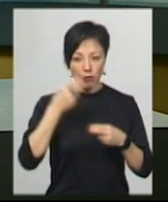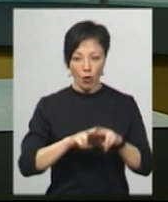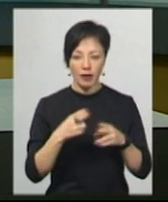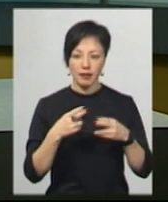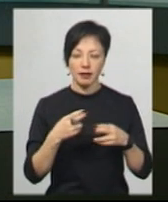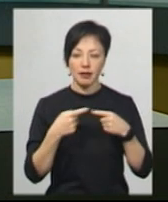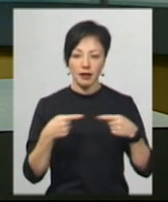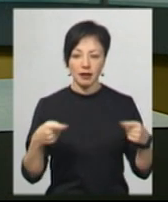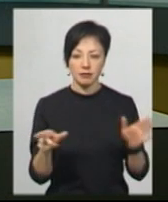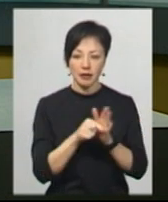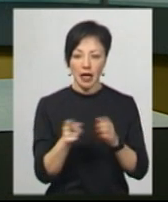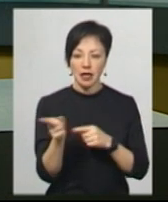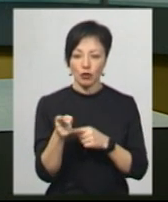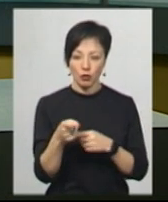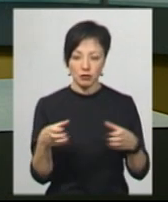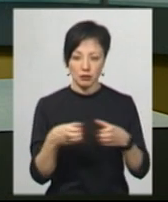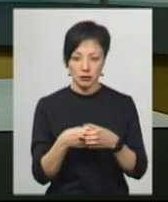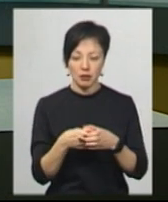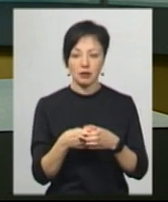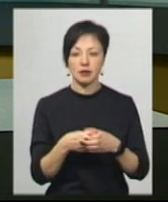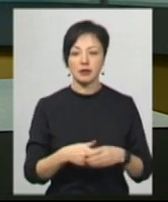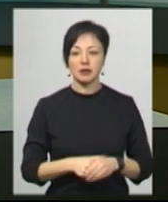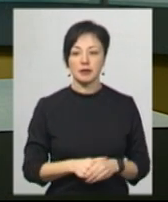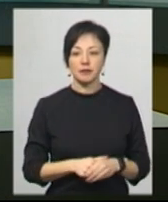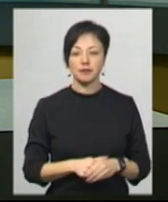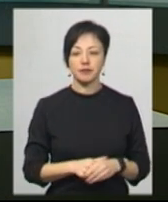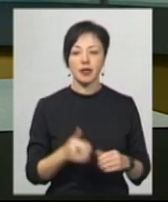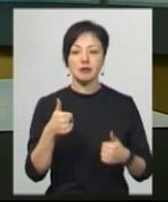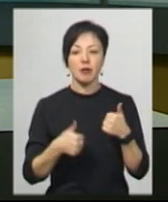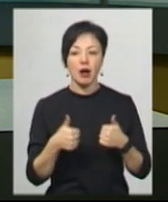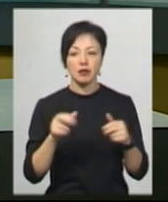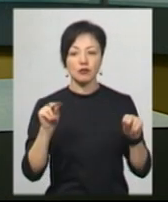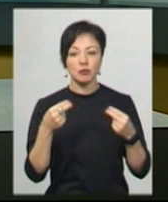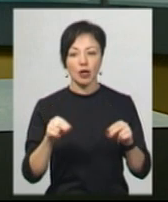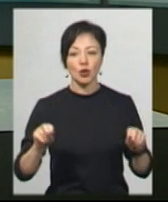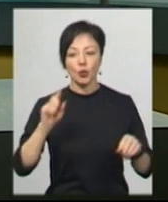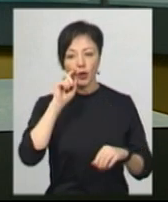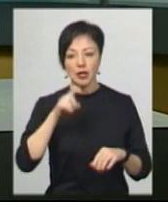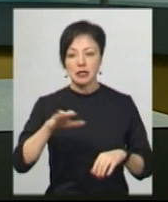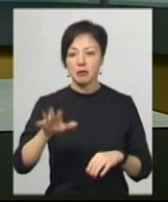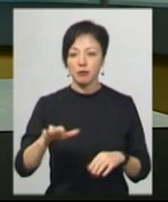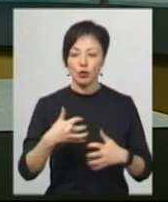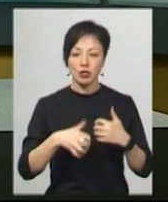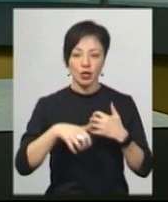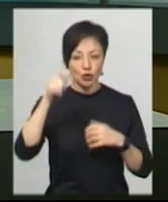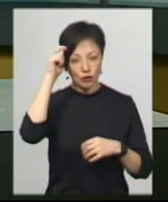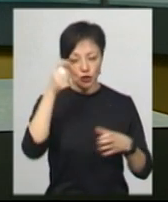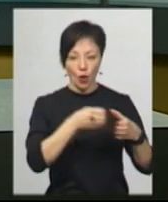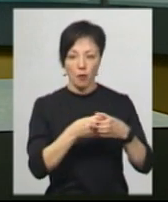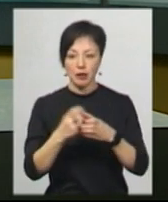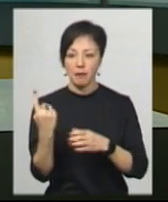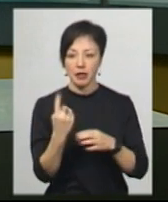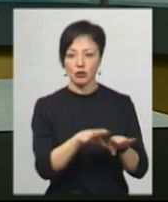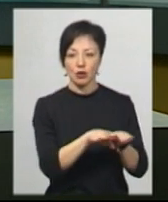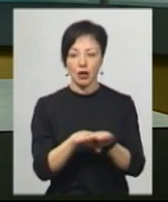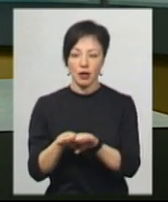грала з тернопільською ТНЕУ «2 Кристал», змагалися у чемпіонаті України з баскетболу серед чоловічих команд першої ліги